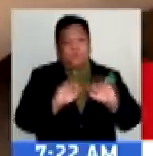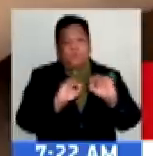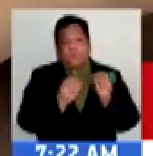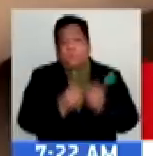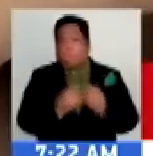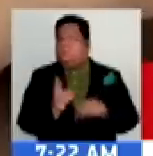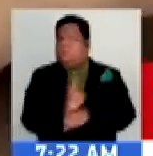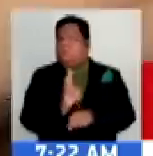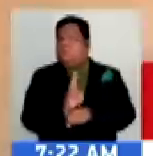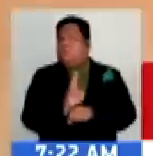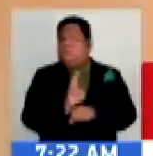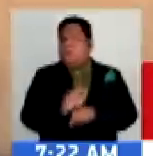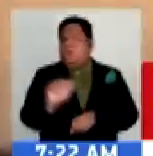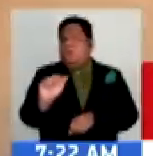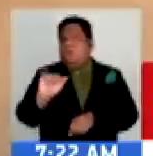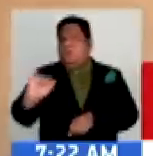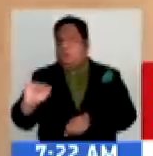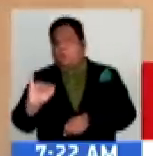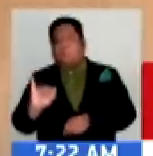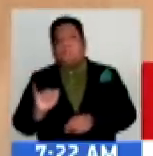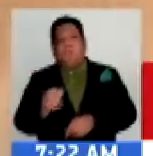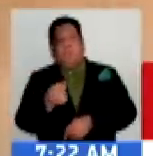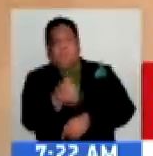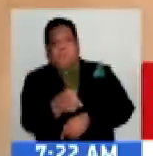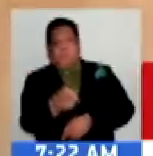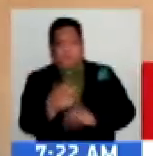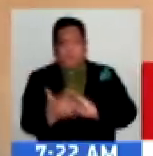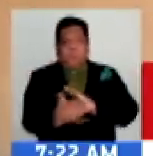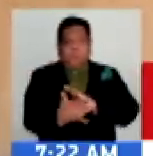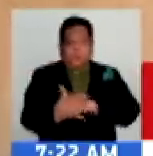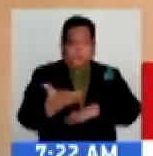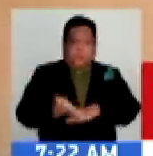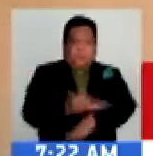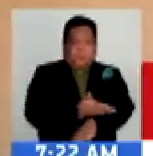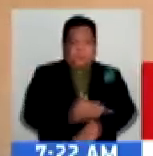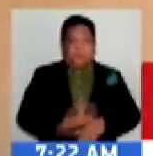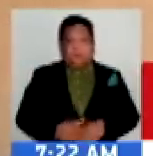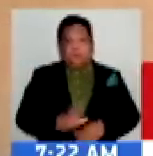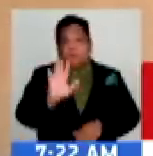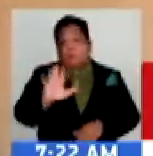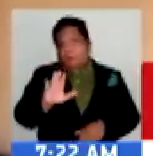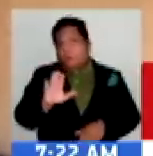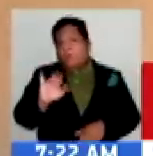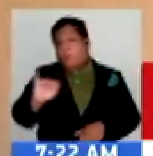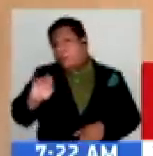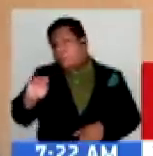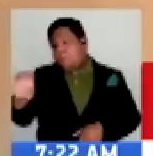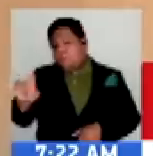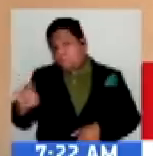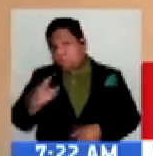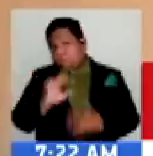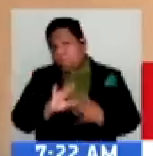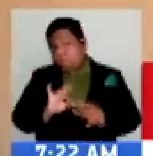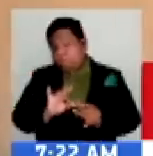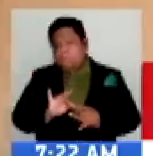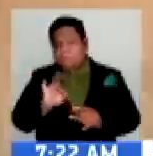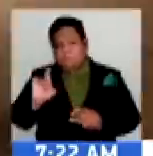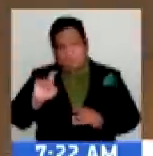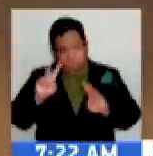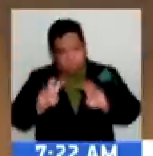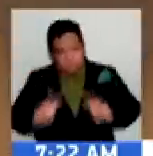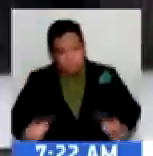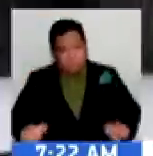automated machines ngayong taon. Binigyan diin ni Marcos na kailangan mapag-aralan ang mga development na ito para malaman kung paano